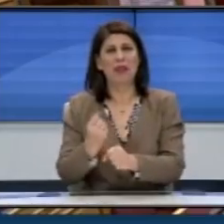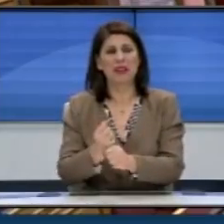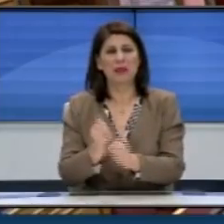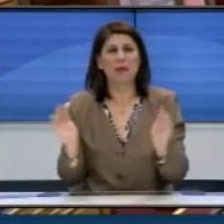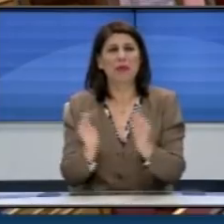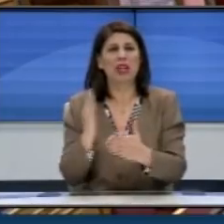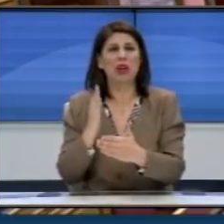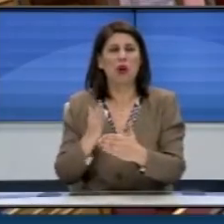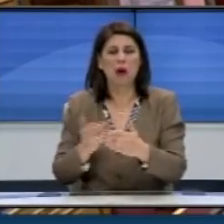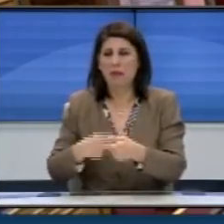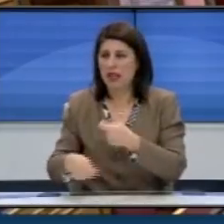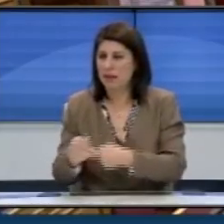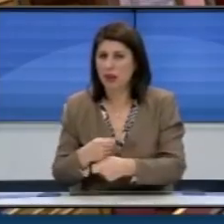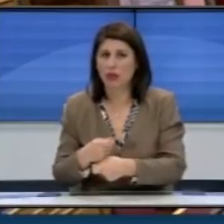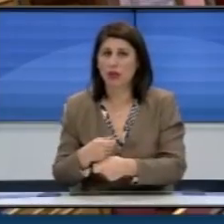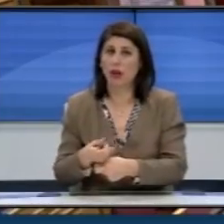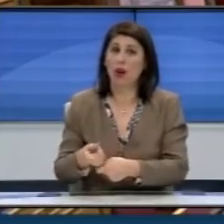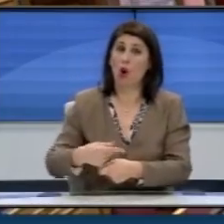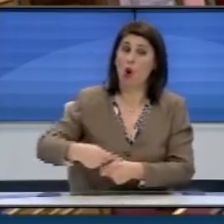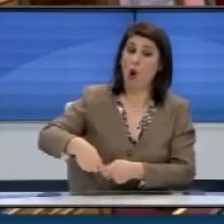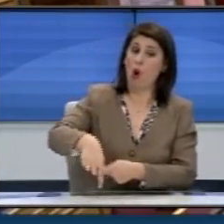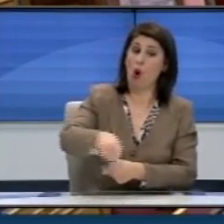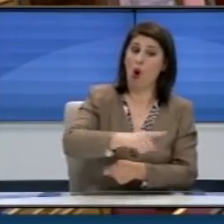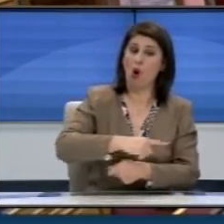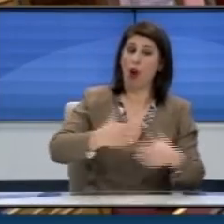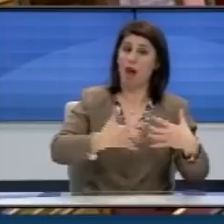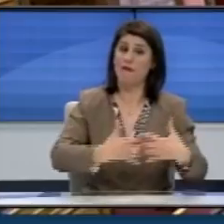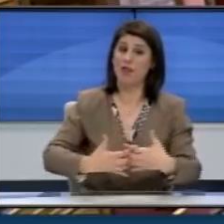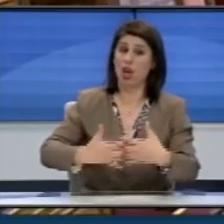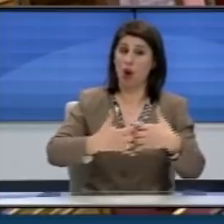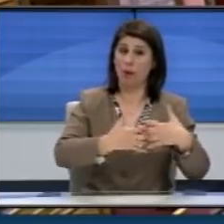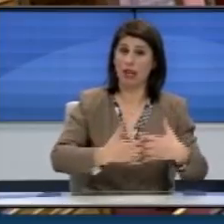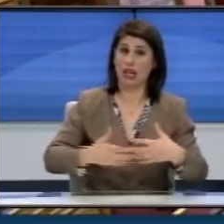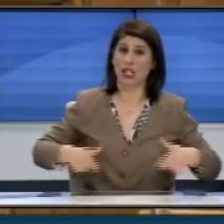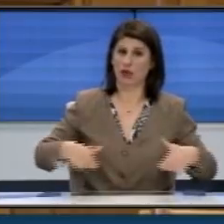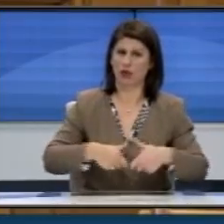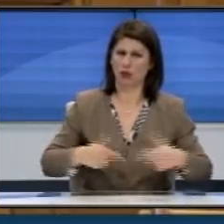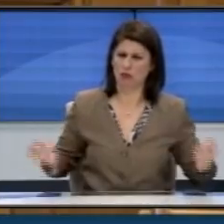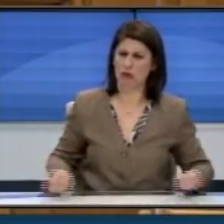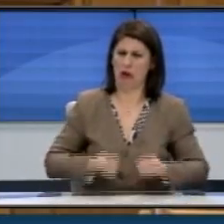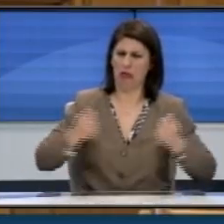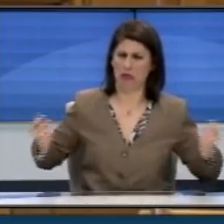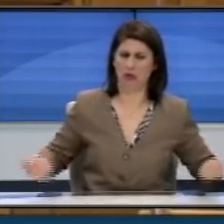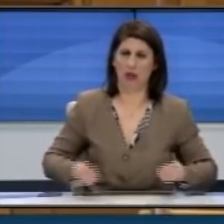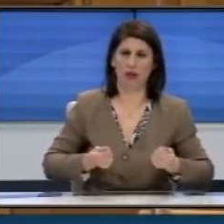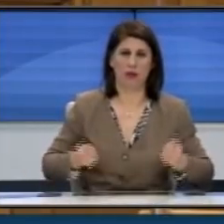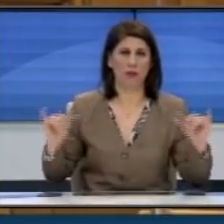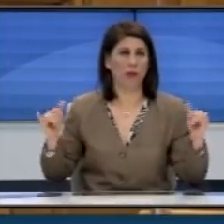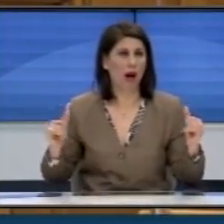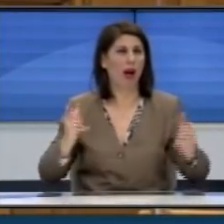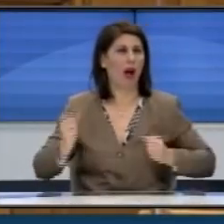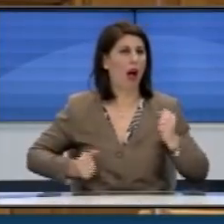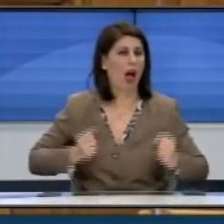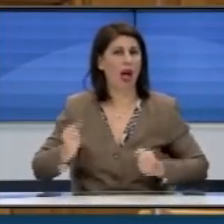επαγγελματιών, των μικροεπιχειρηματιών, ενώ όλες οι βιομηχανικές ζώνες δουλεύουν στο φουλ. Κλείσατε πάρκα,